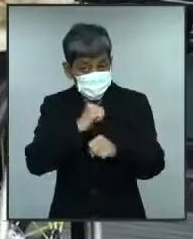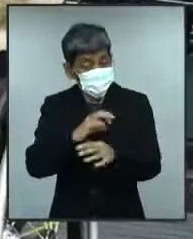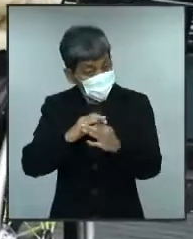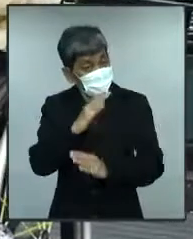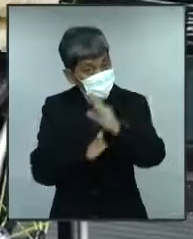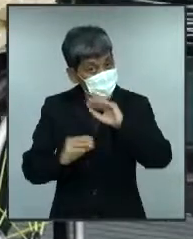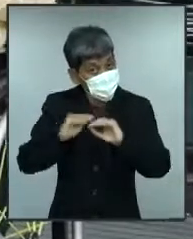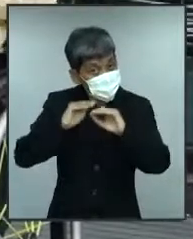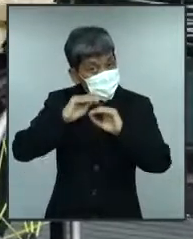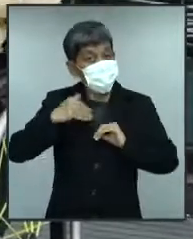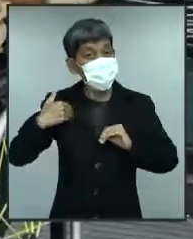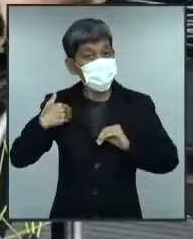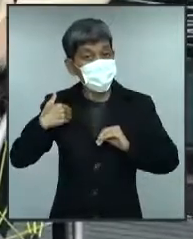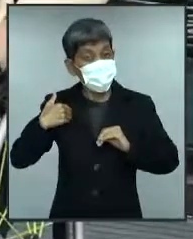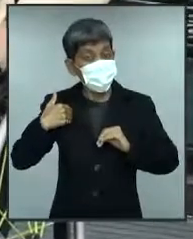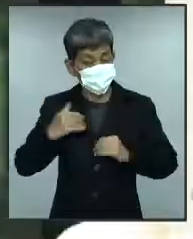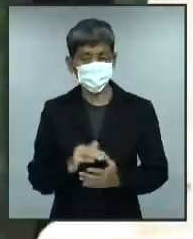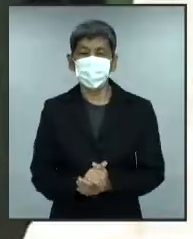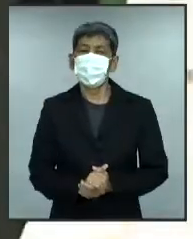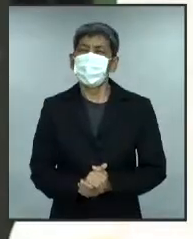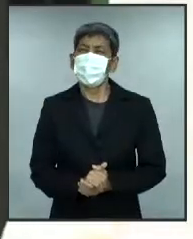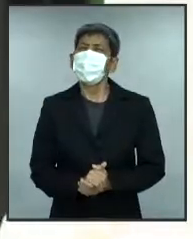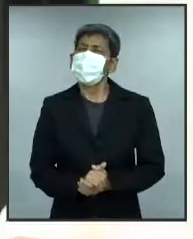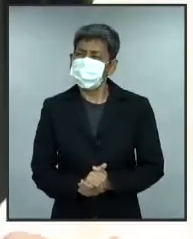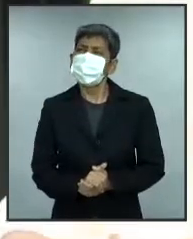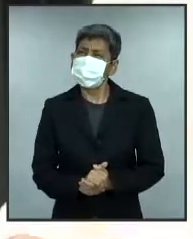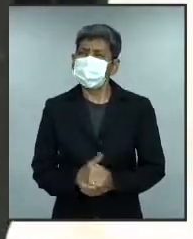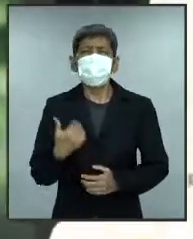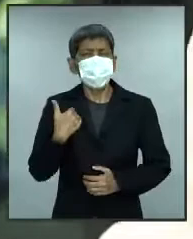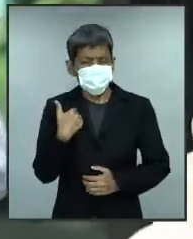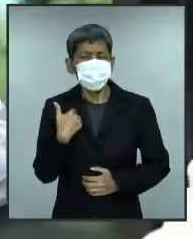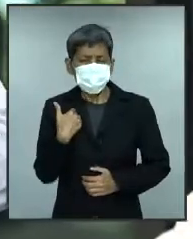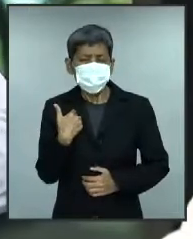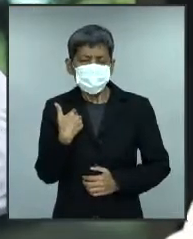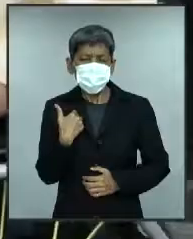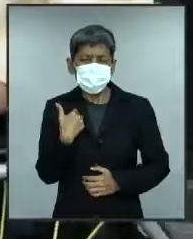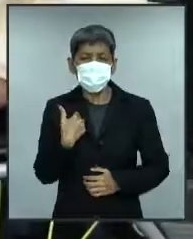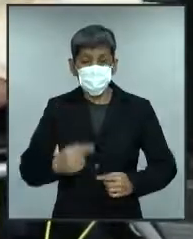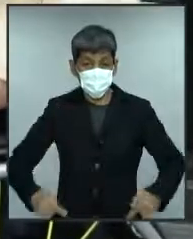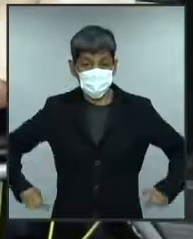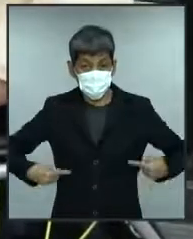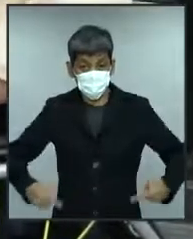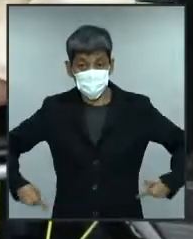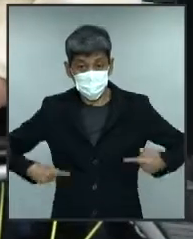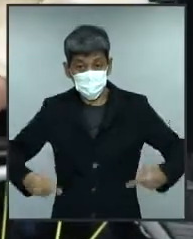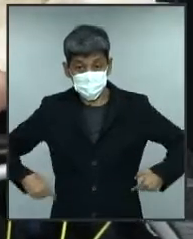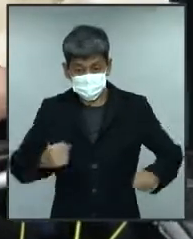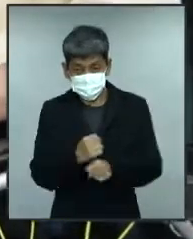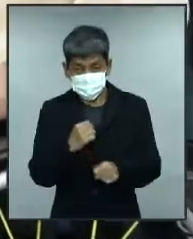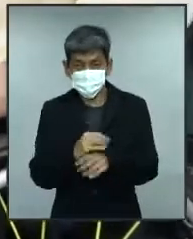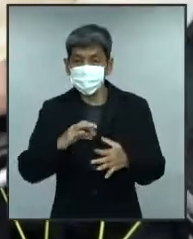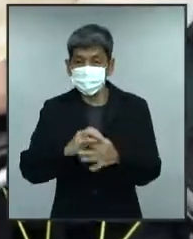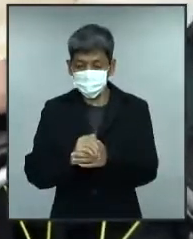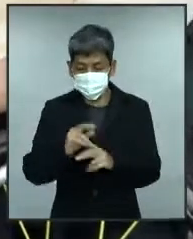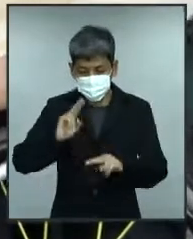จะทำเพื่อคนพิการมีอะไรอีกบ้างครับ ก็จริงๆมันจะมีรถเข็นเอ็กซเรย์ปรับนอนนั่